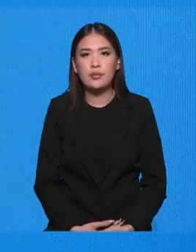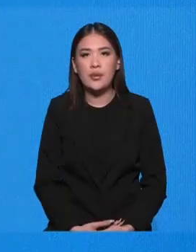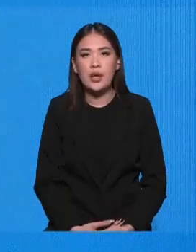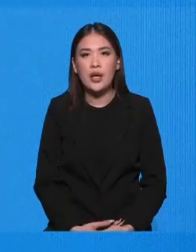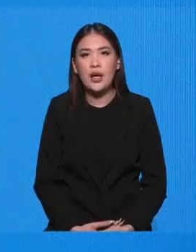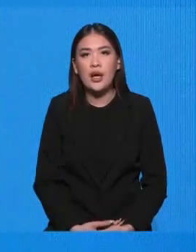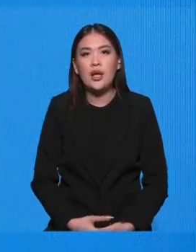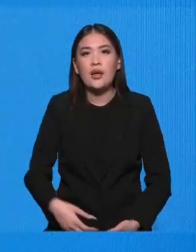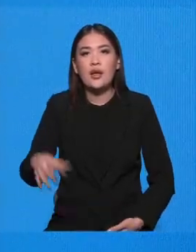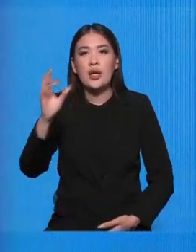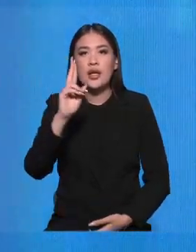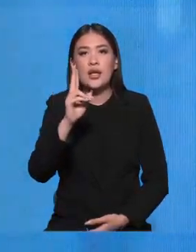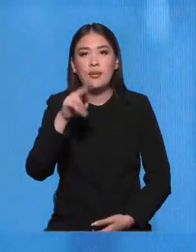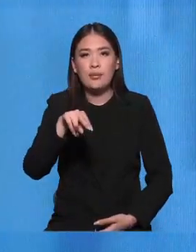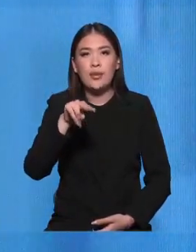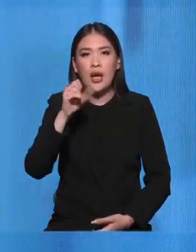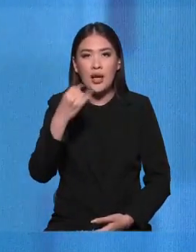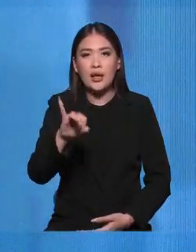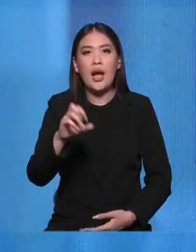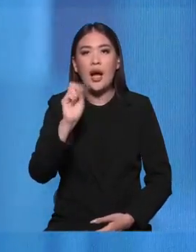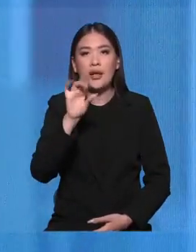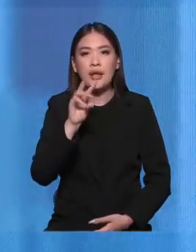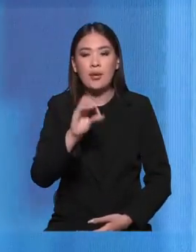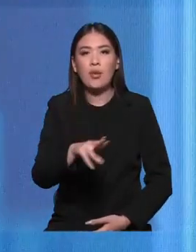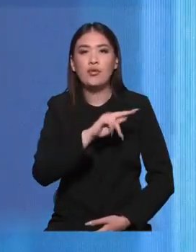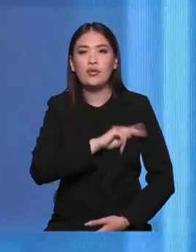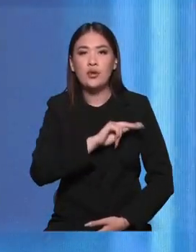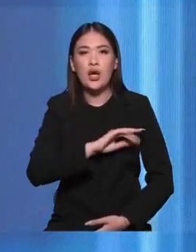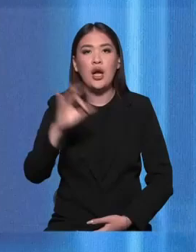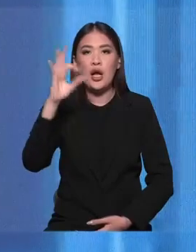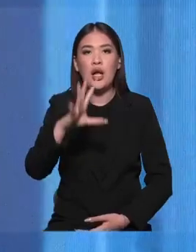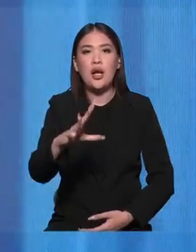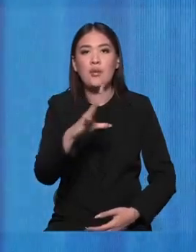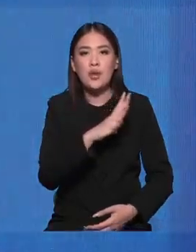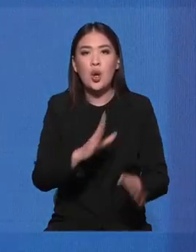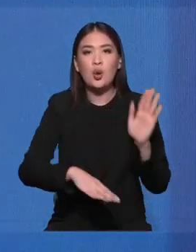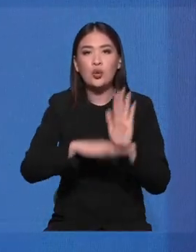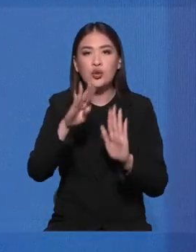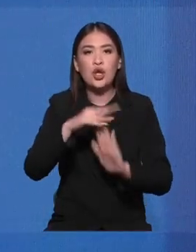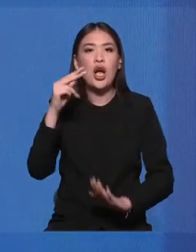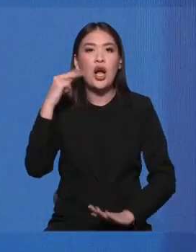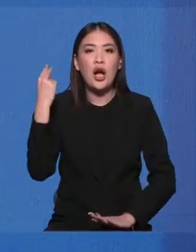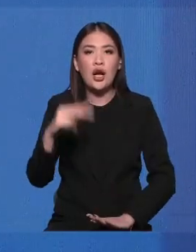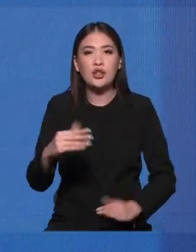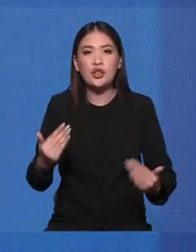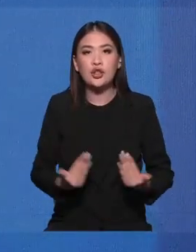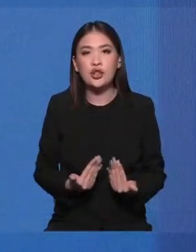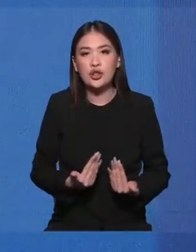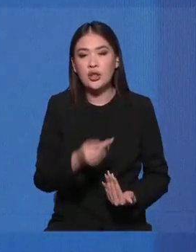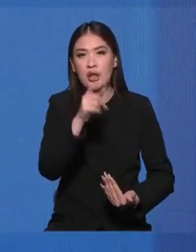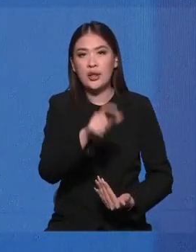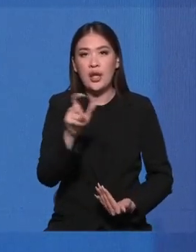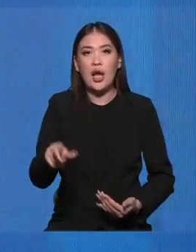внедрить систему kpi работы Акимов и оценивать её по конкретным индикаторам улучшения качества жизни населения такой